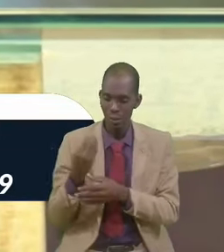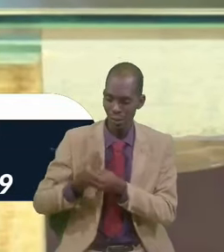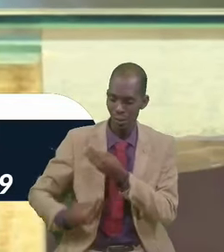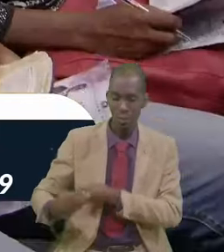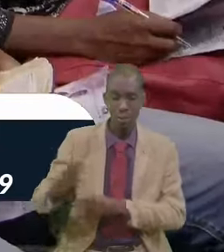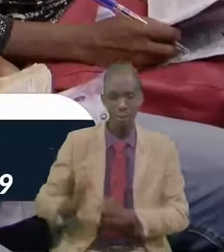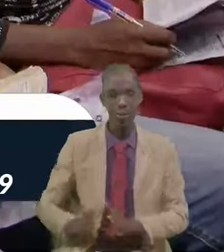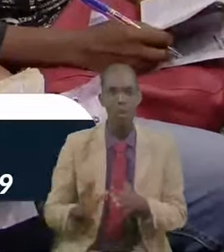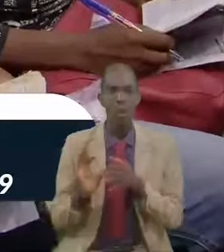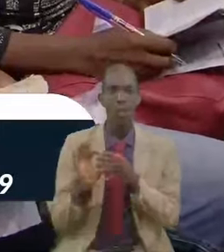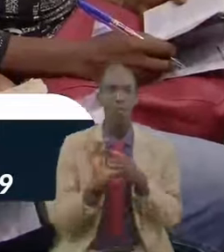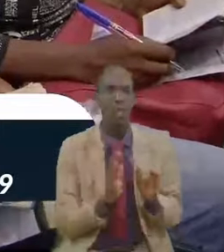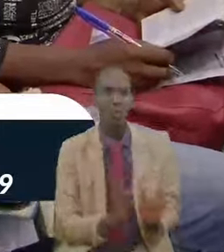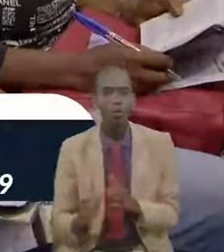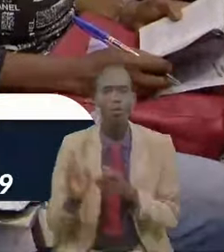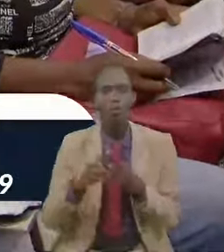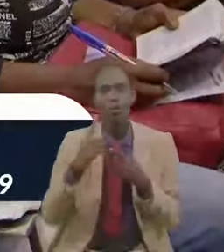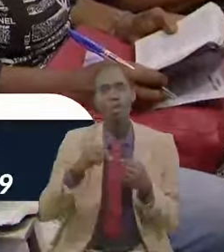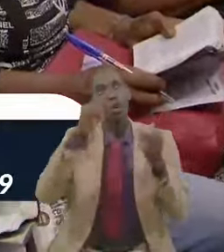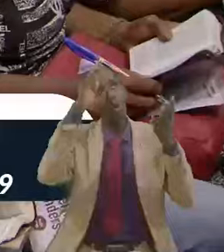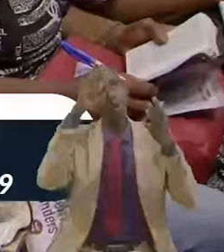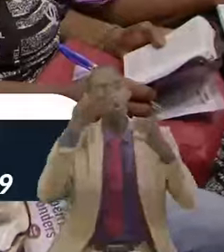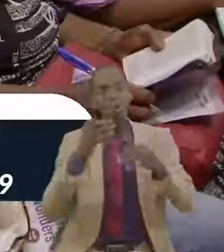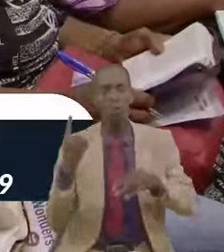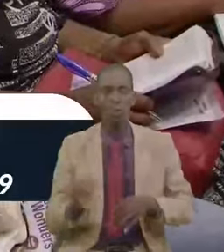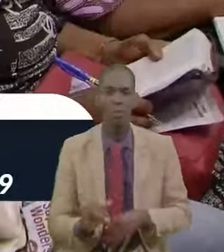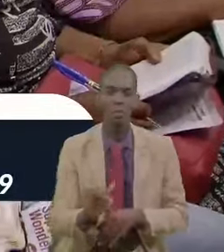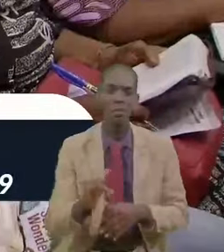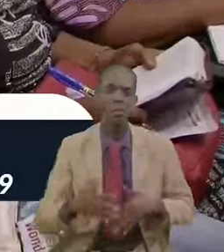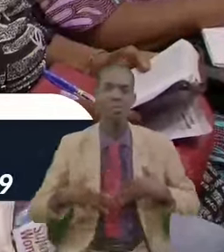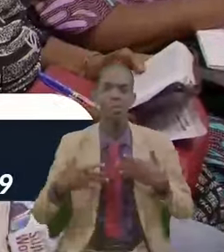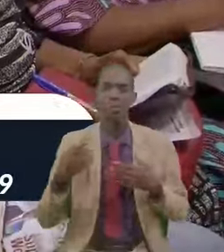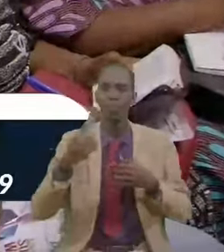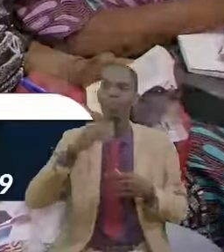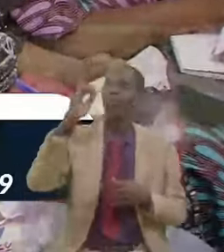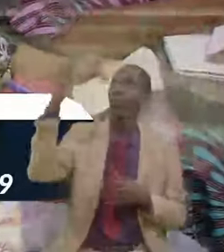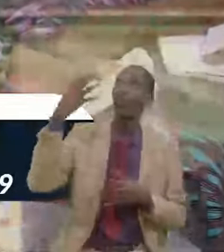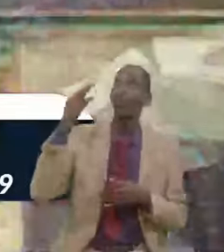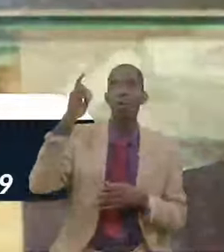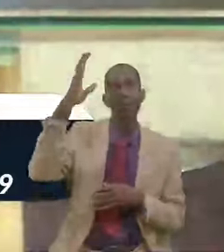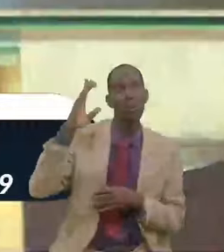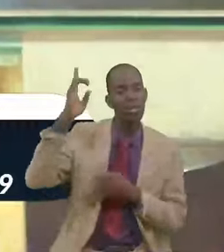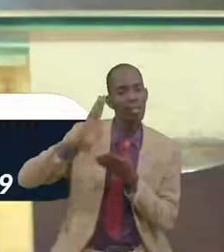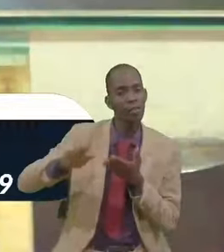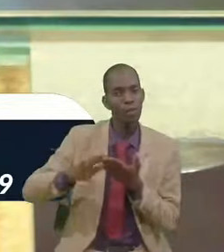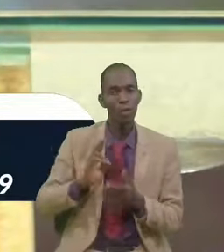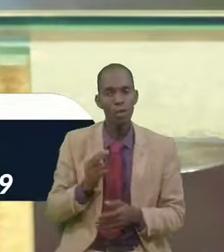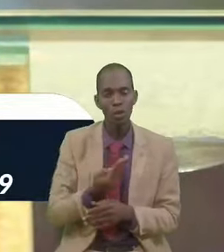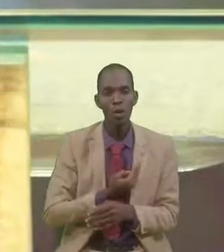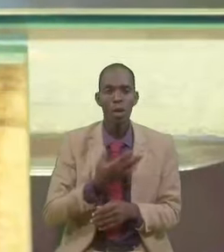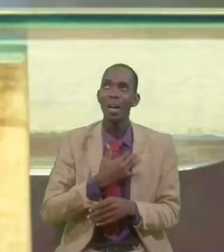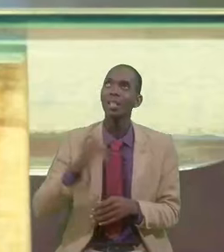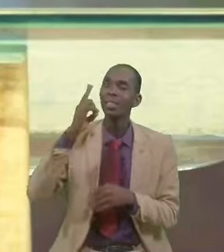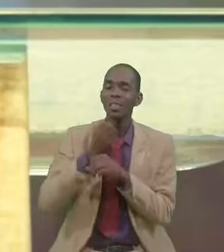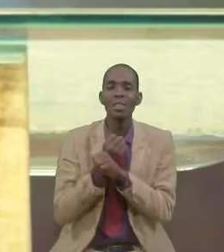espérance héritiers de la vie éternelle. Et que la grâce de Dieu nous pardonne et nous